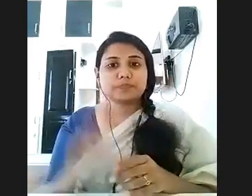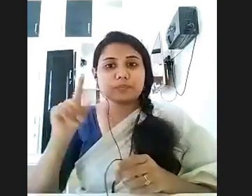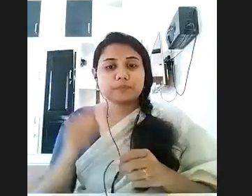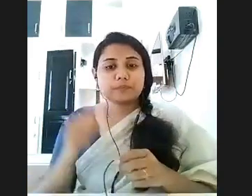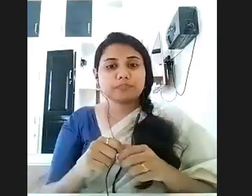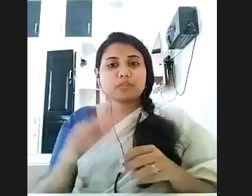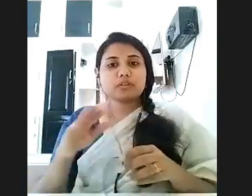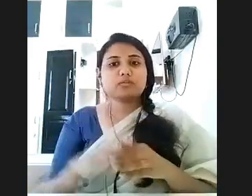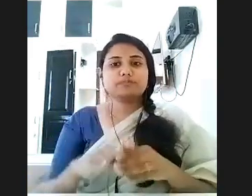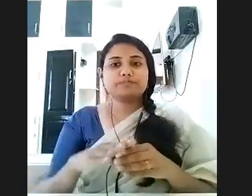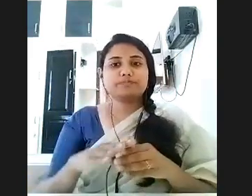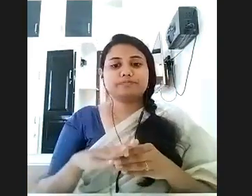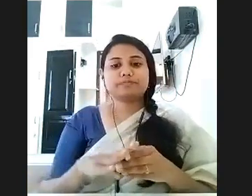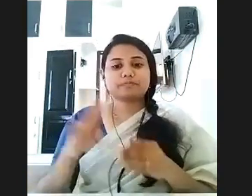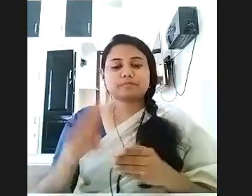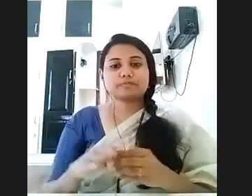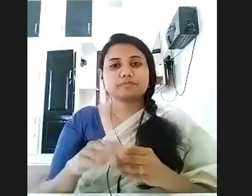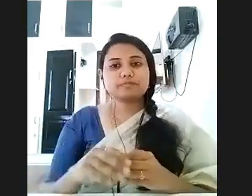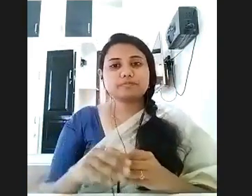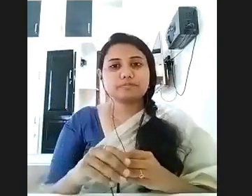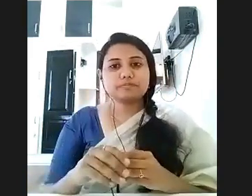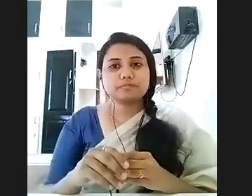ഹലോ